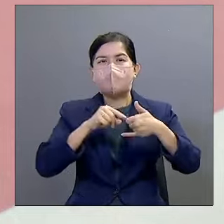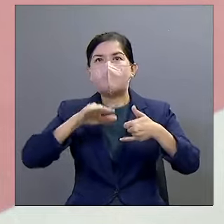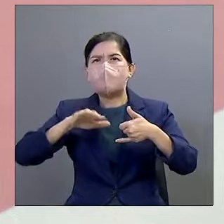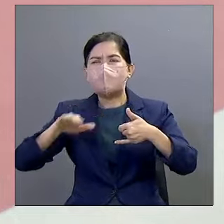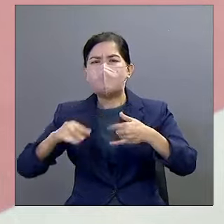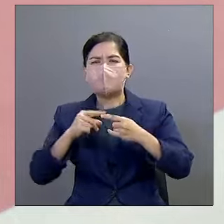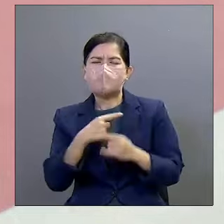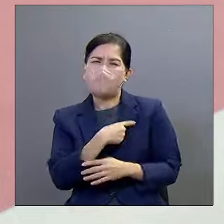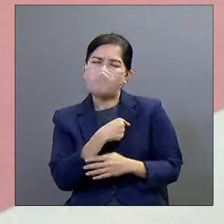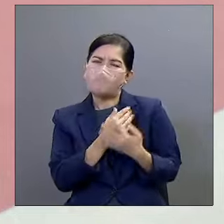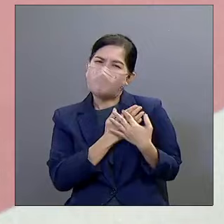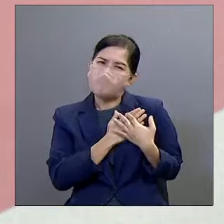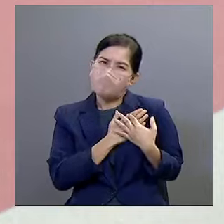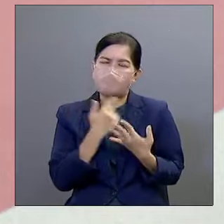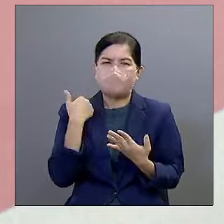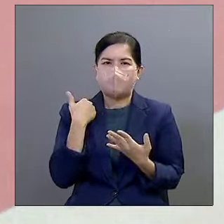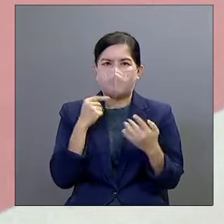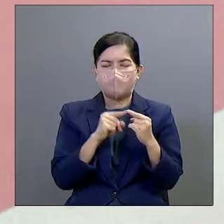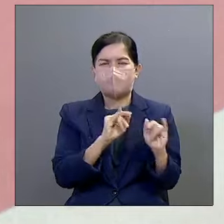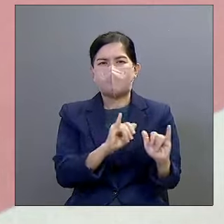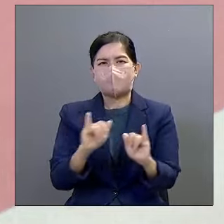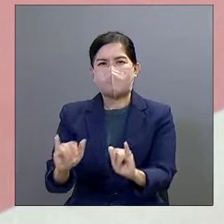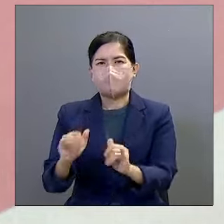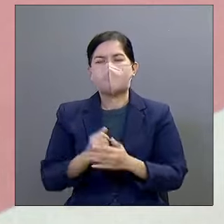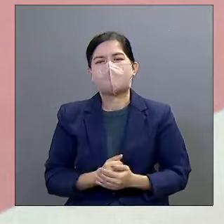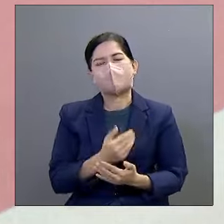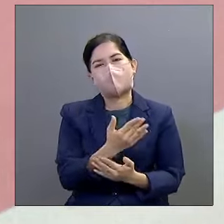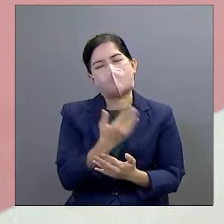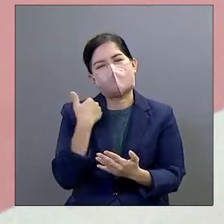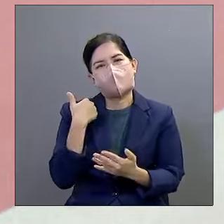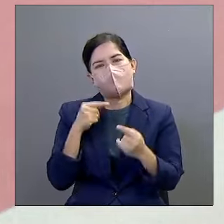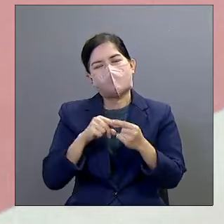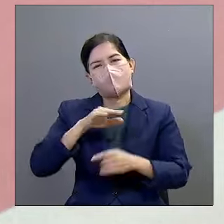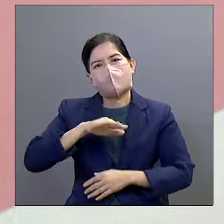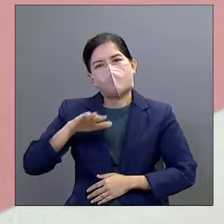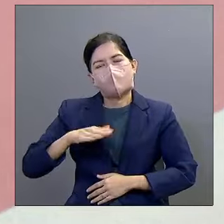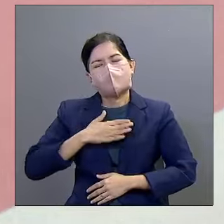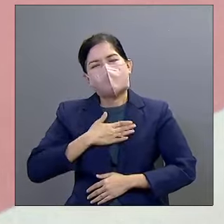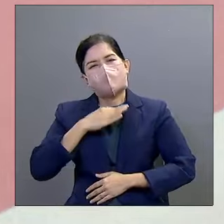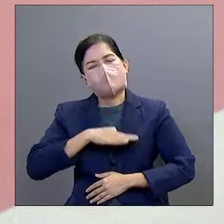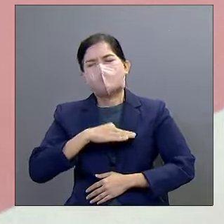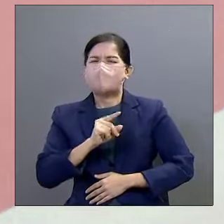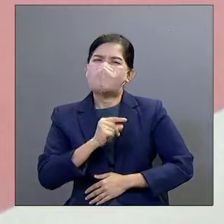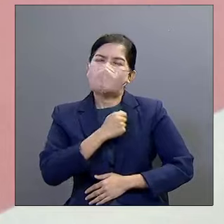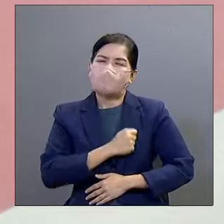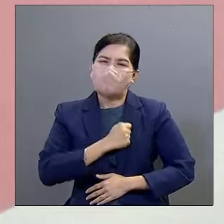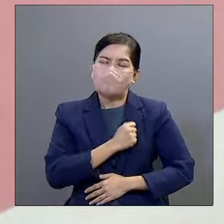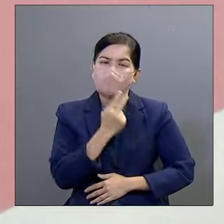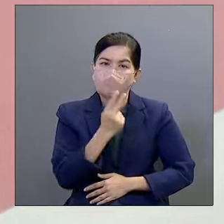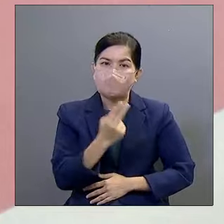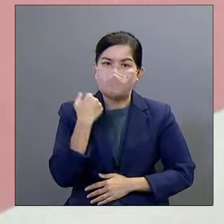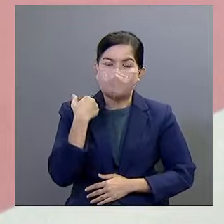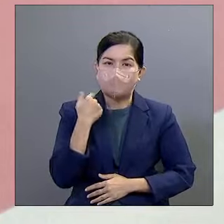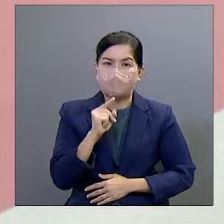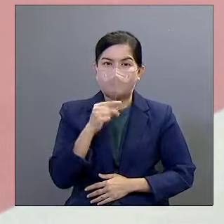ทำให้เด็กนั้นสนใจแต่ว่าแน่นอนครับวันนึงพบวันนึงก็ต้องจากลากันนะครับแต่ความสุขที่ได้นั้นเนี่ยเดี๋ยวไปดูกันหน่อยดีกว่าว่